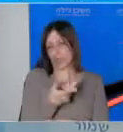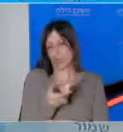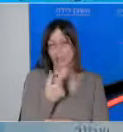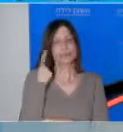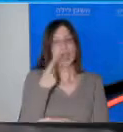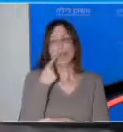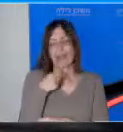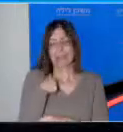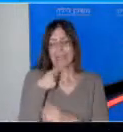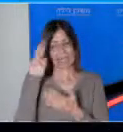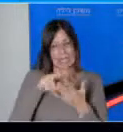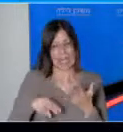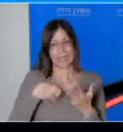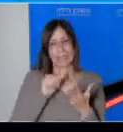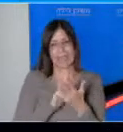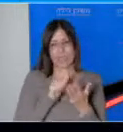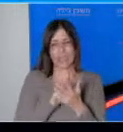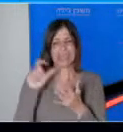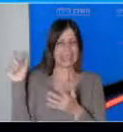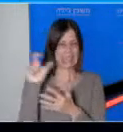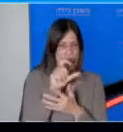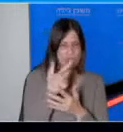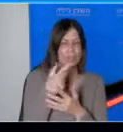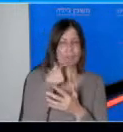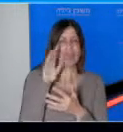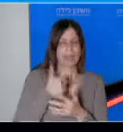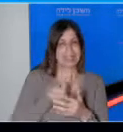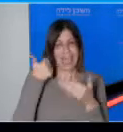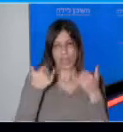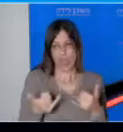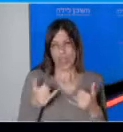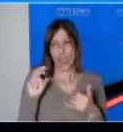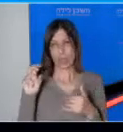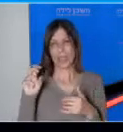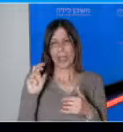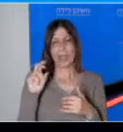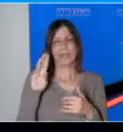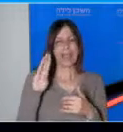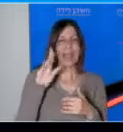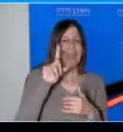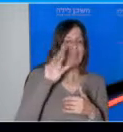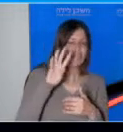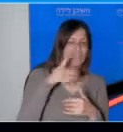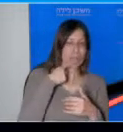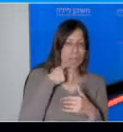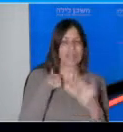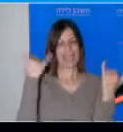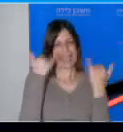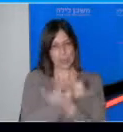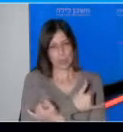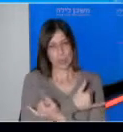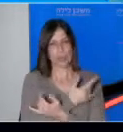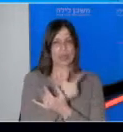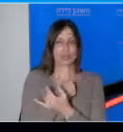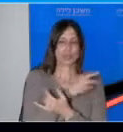אמר את זה היום? קראתי בכותרת הראשית בידיעות אחרונות, אמר את זה גם השר הנוכחי, עומר בר-לב, אומר טעינו, טעינו, כן,